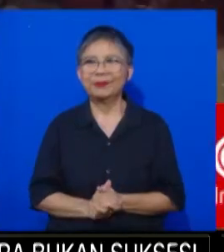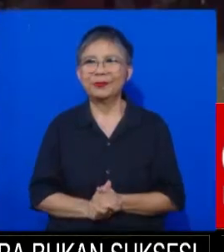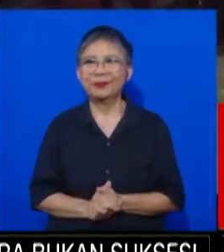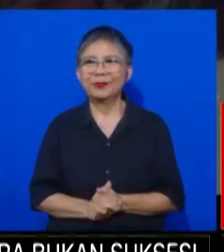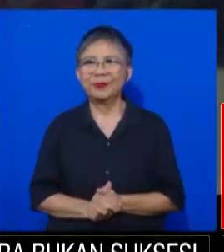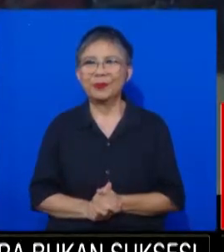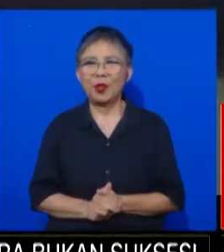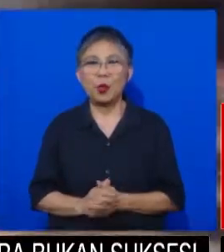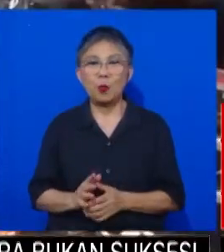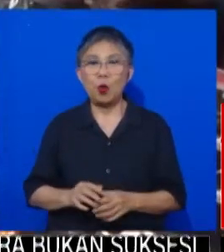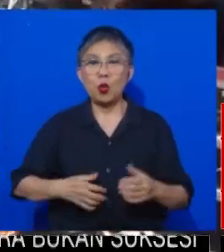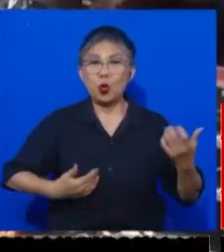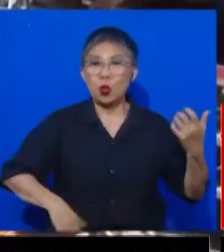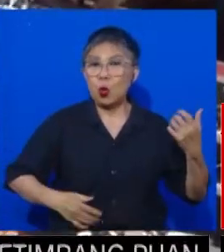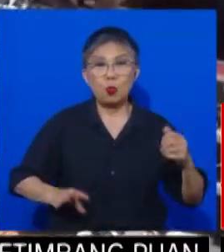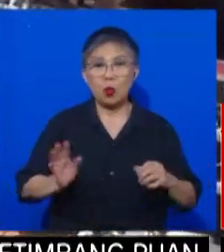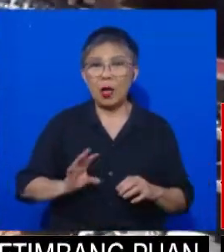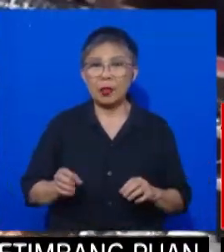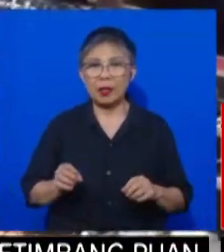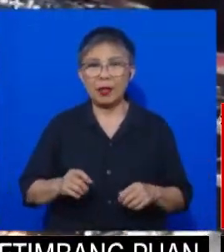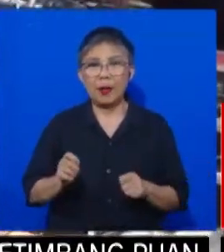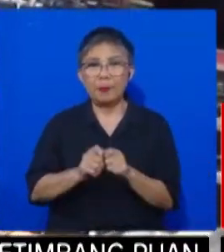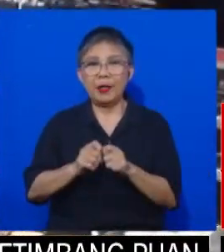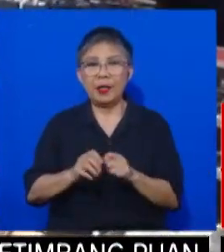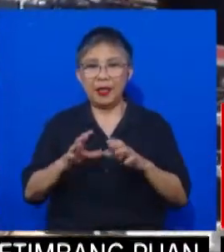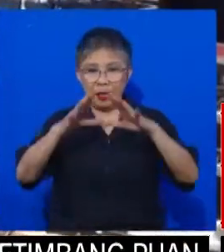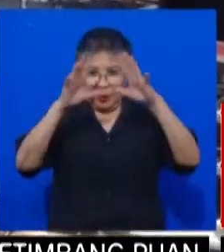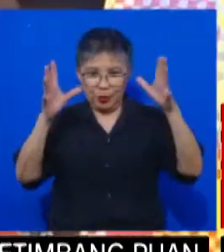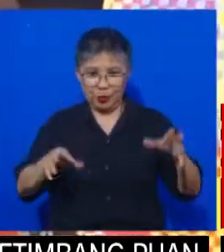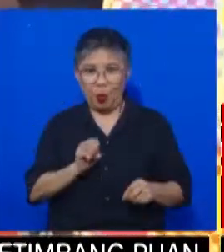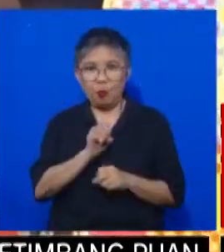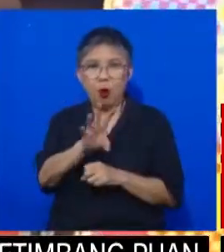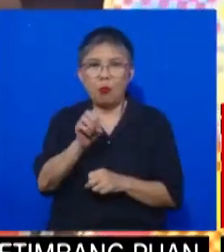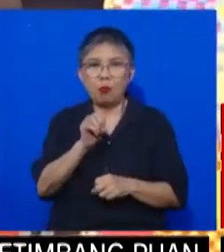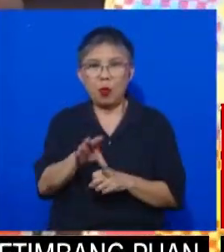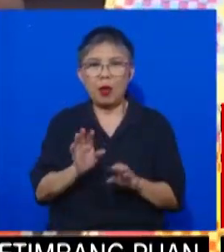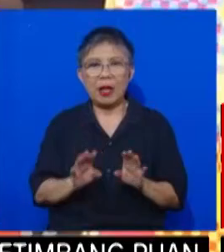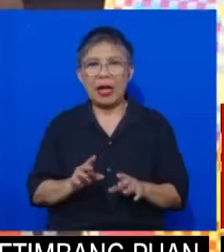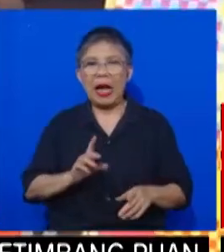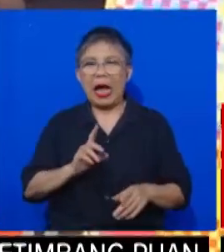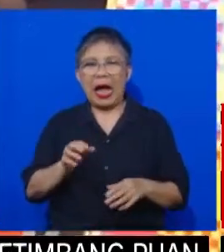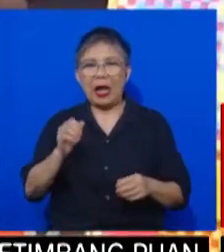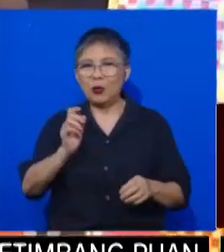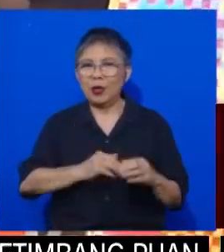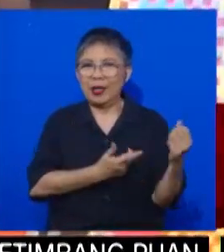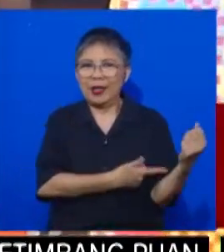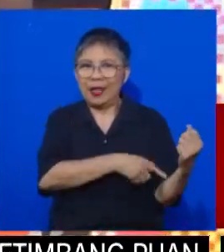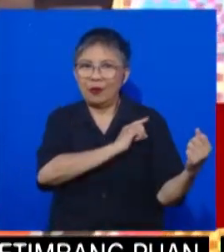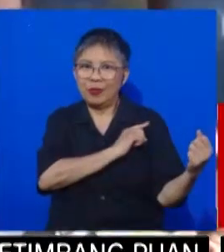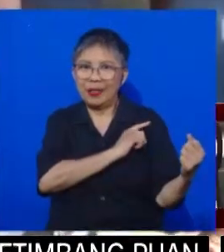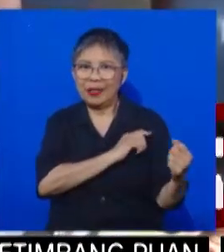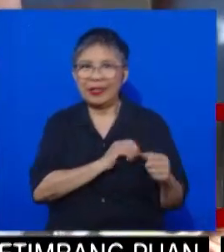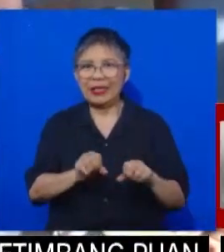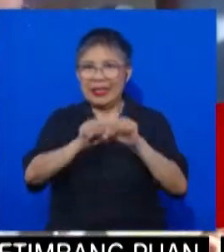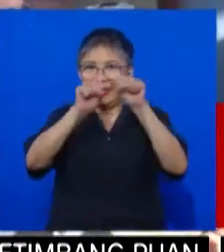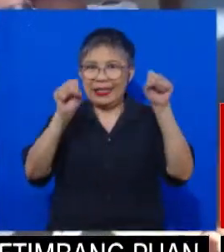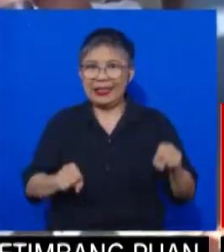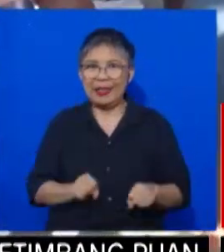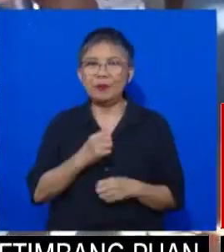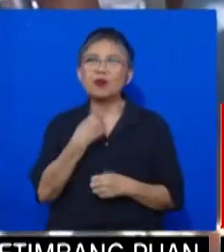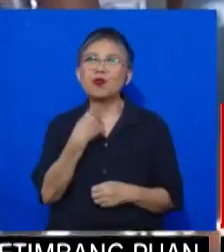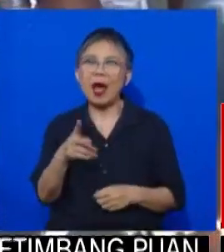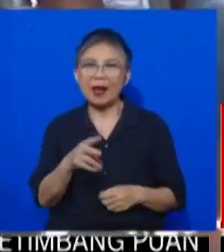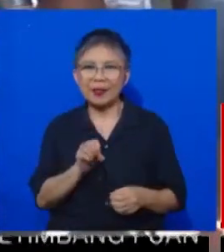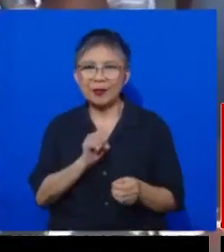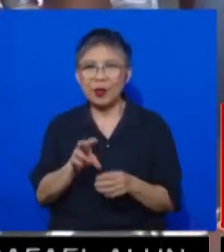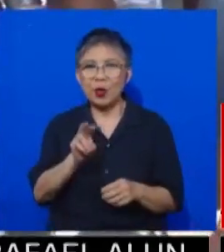Bukan untuk konser, puluhan pengeras suara ini berderet dalam acara adu ketangkasan sound system. Kompetisi ini